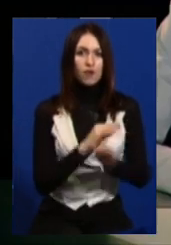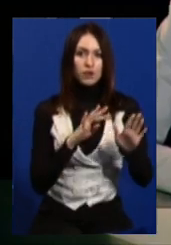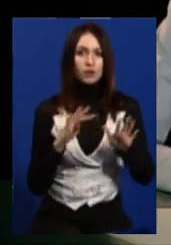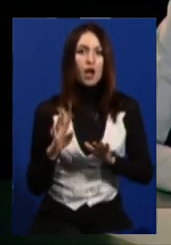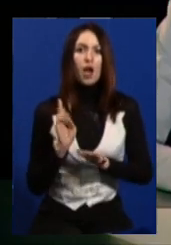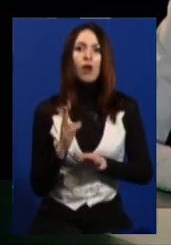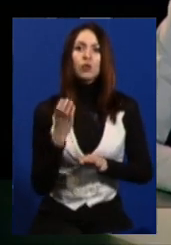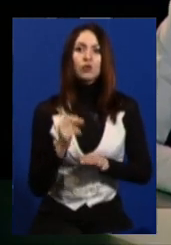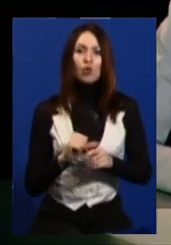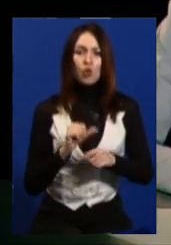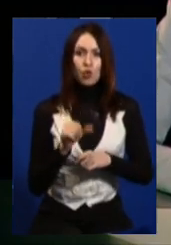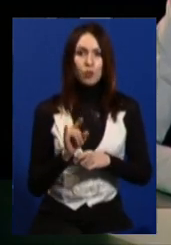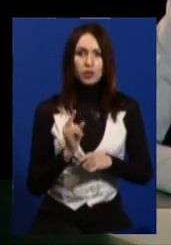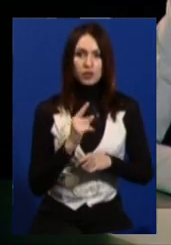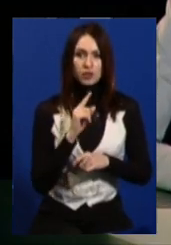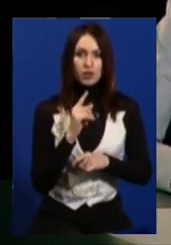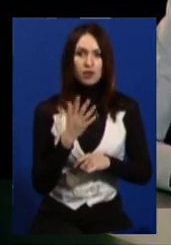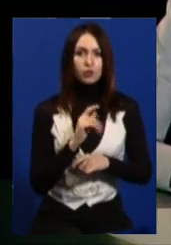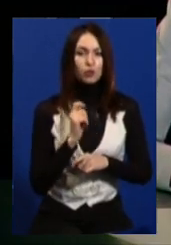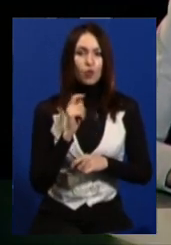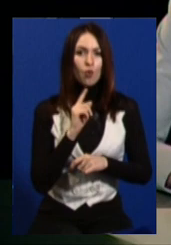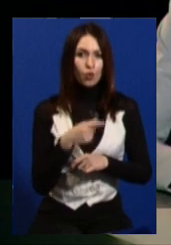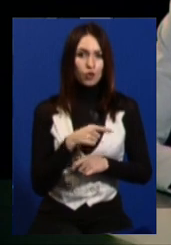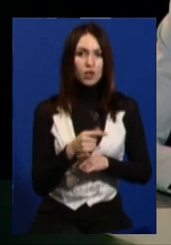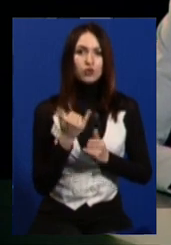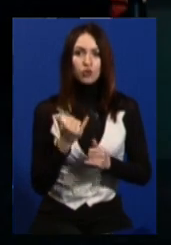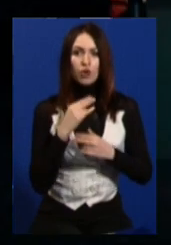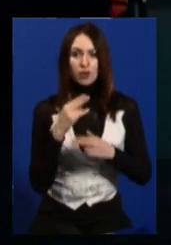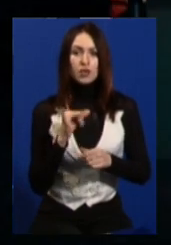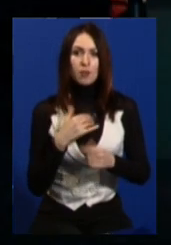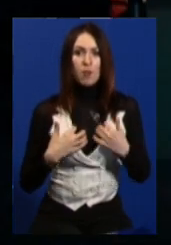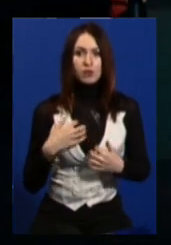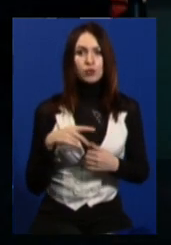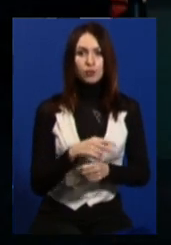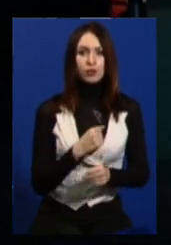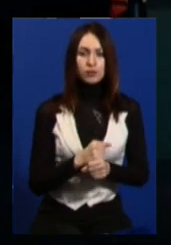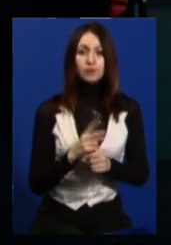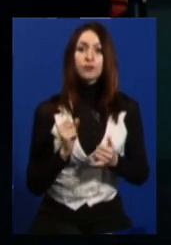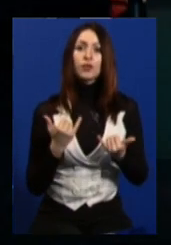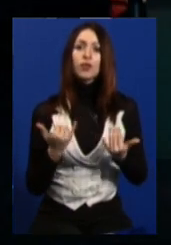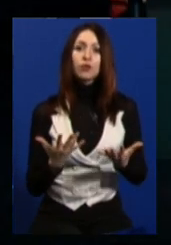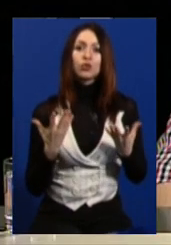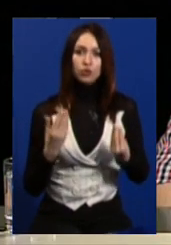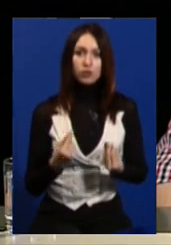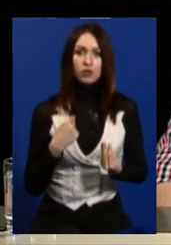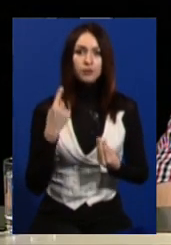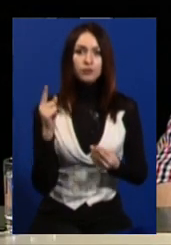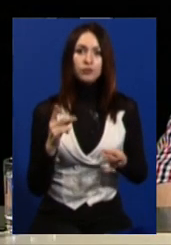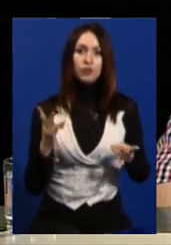крім дітей першого року життя, треба звернути увагу зараз і, можливо, поспішити це зробити? На сьогоднішній день, я думаю, що